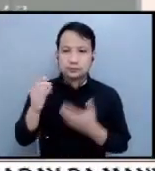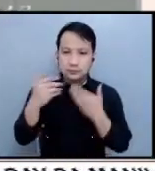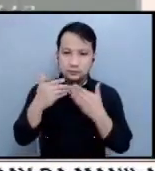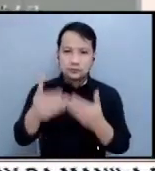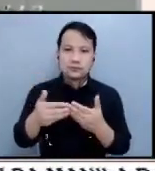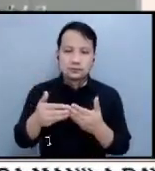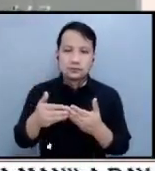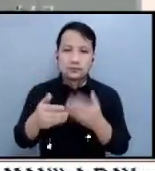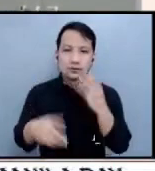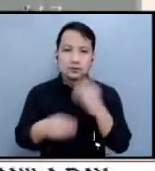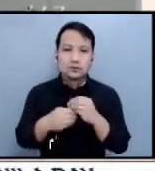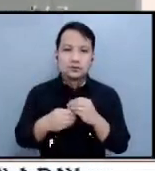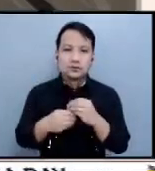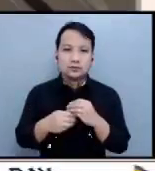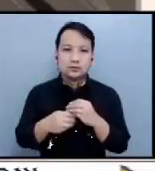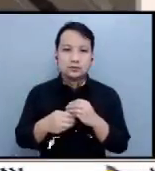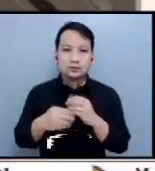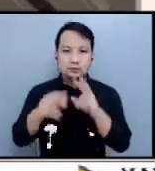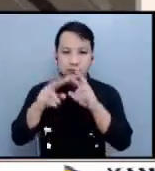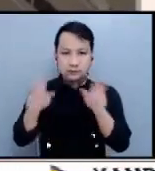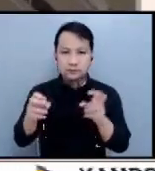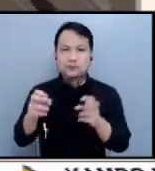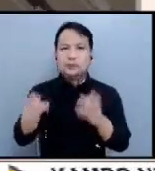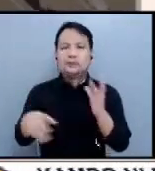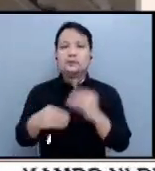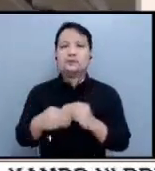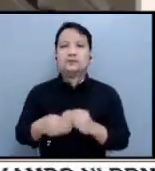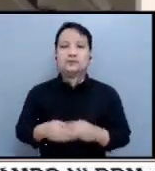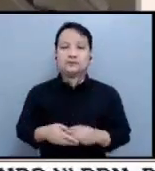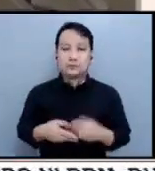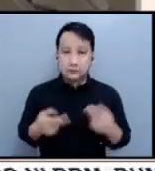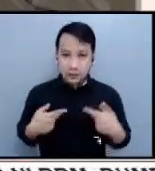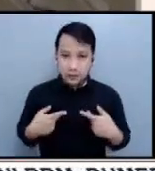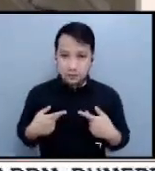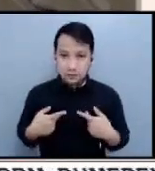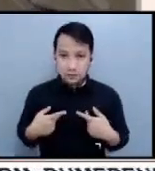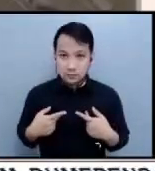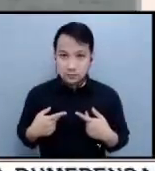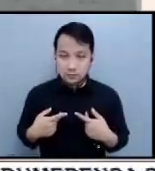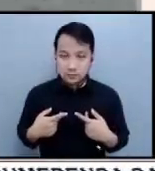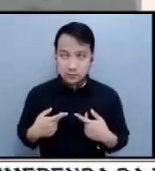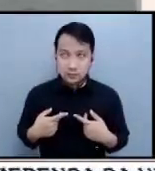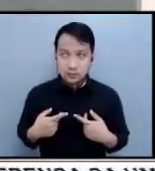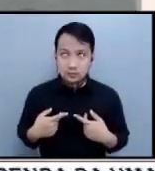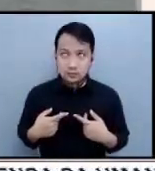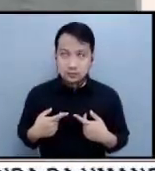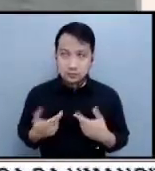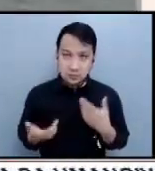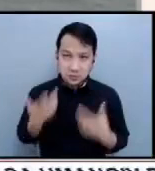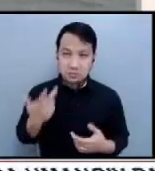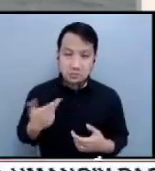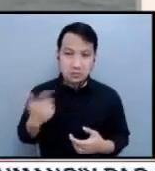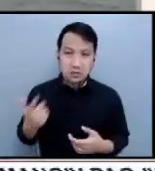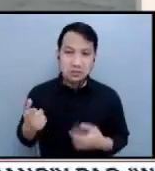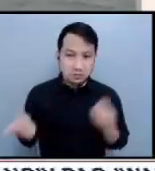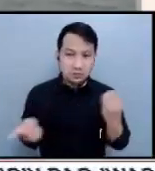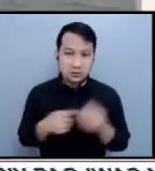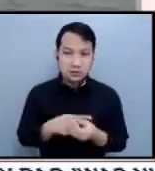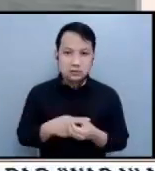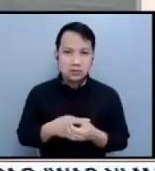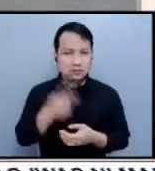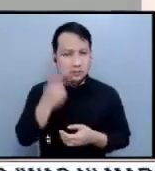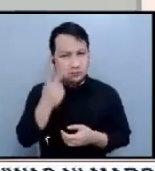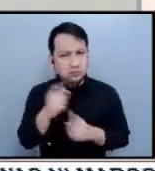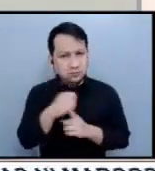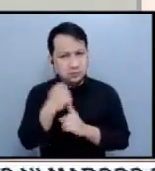ating pagkakausap sa mga employers. Meron pang tayong napapabalitaan na mukhang terminated. Pero kasi ang sitwasyon